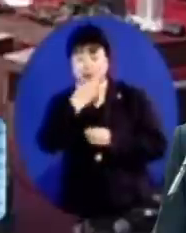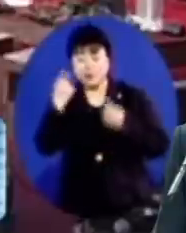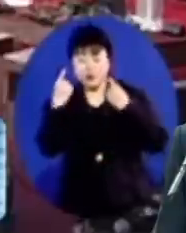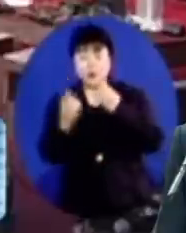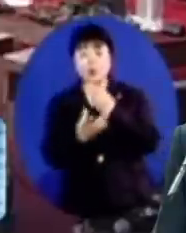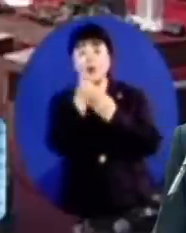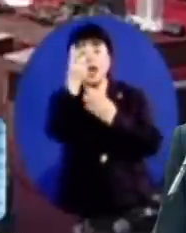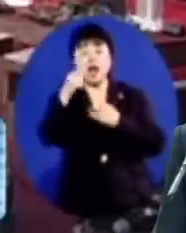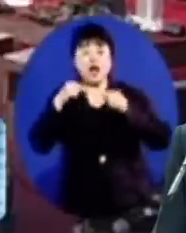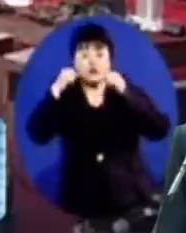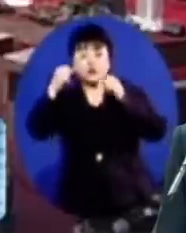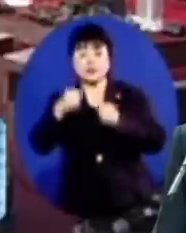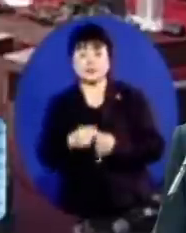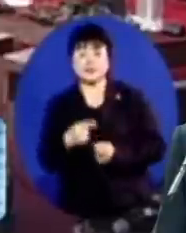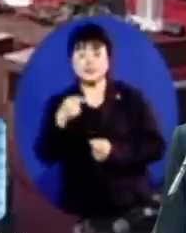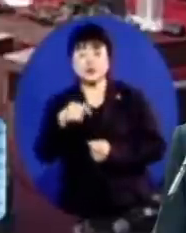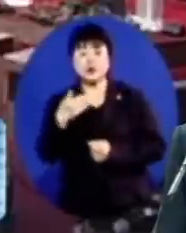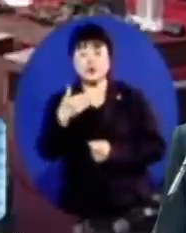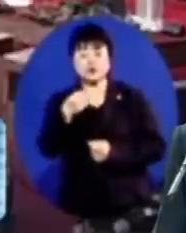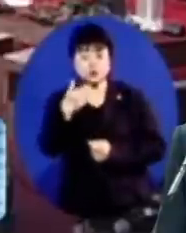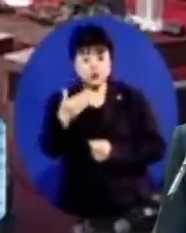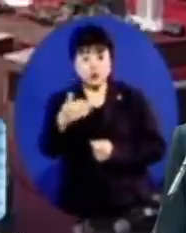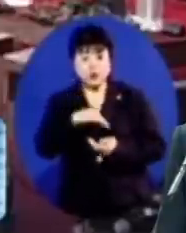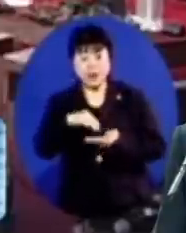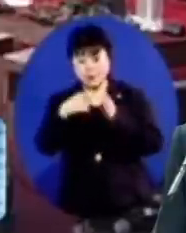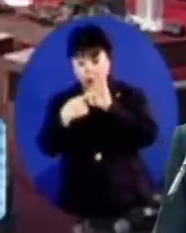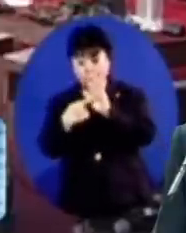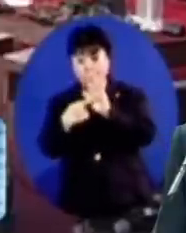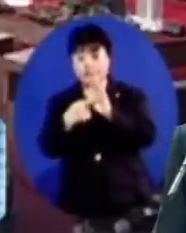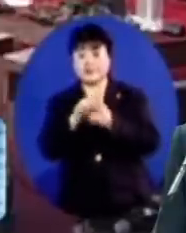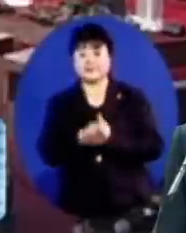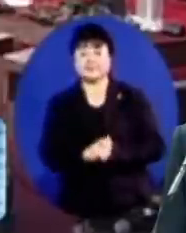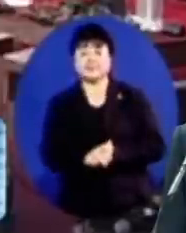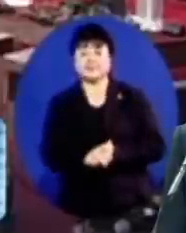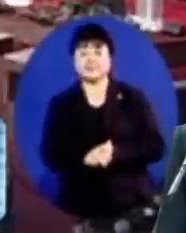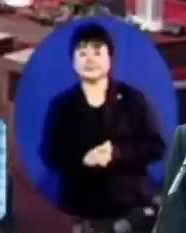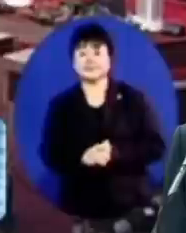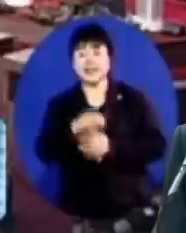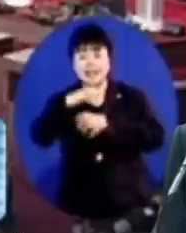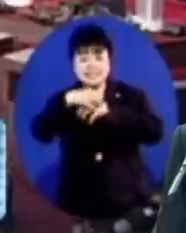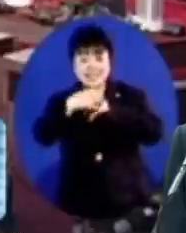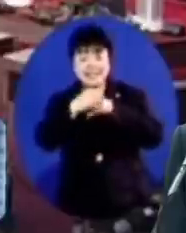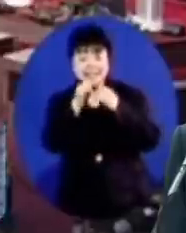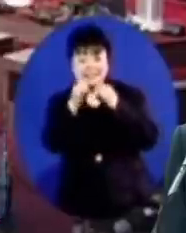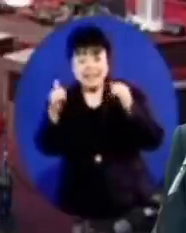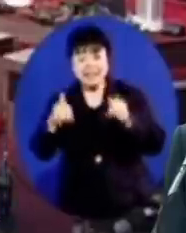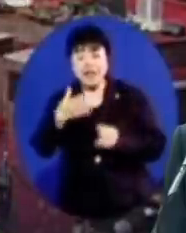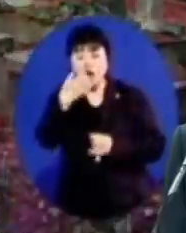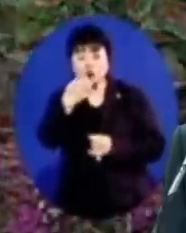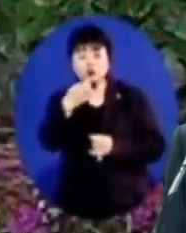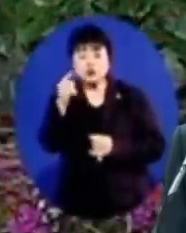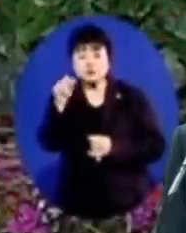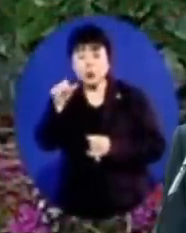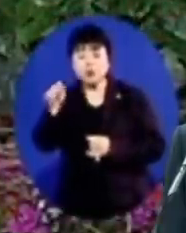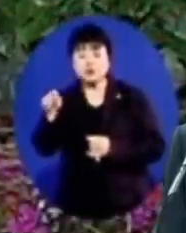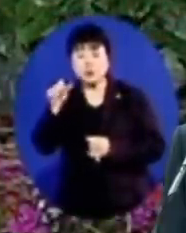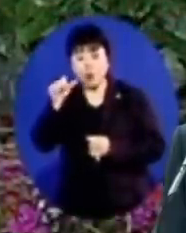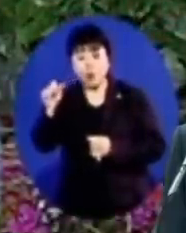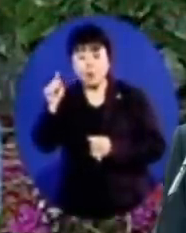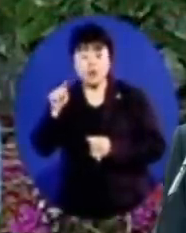세계복음화운동이 1999년 발표한 통계자료에 의하면 전 세계 인구의